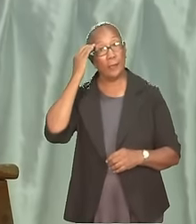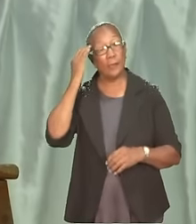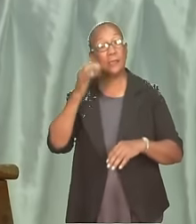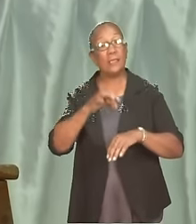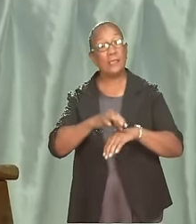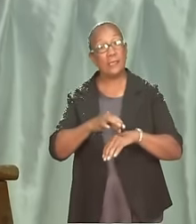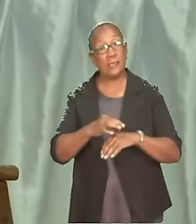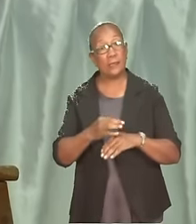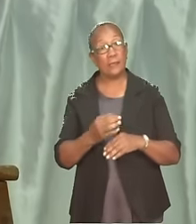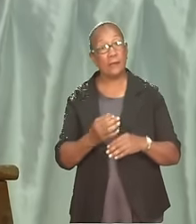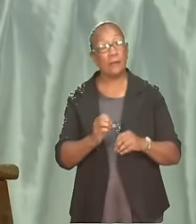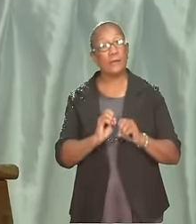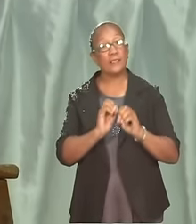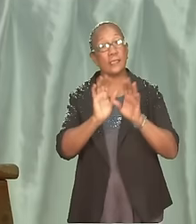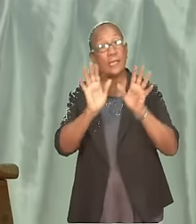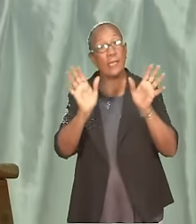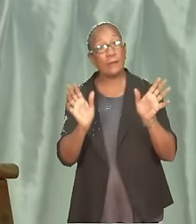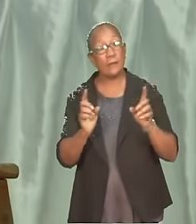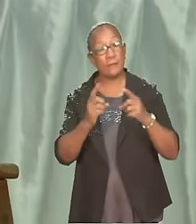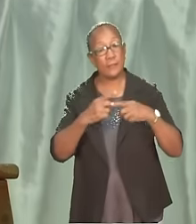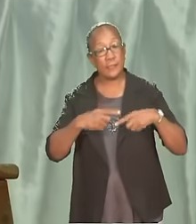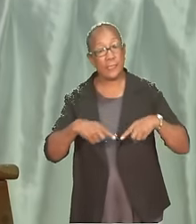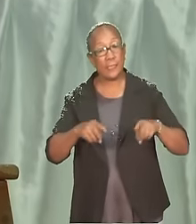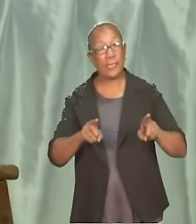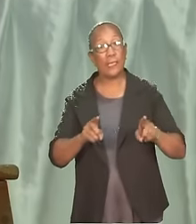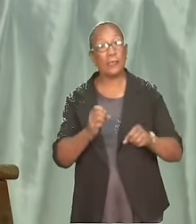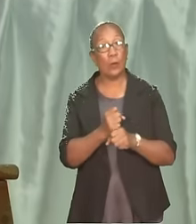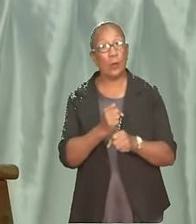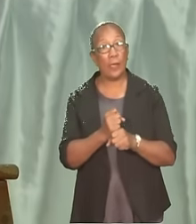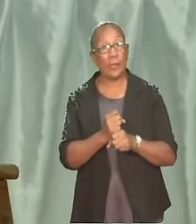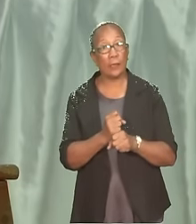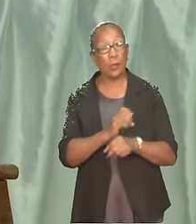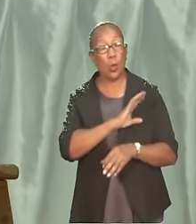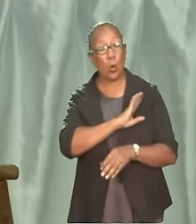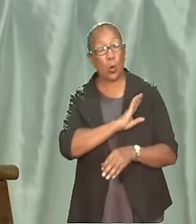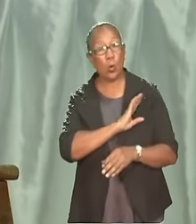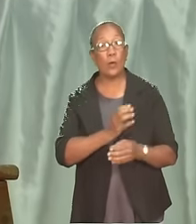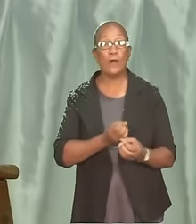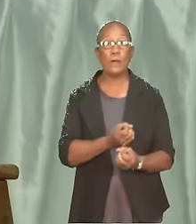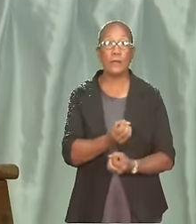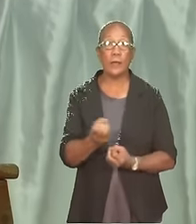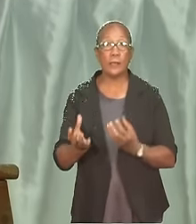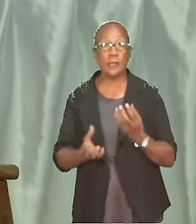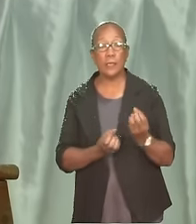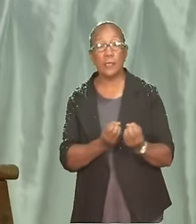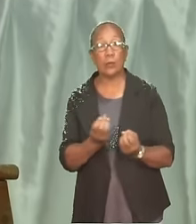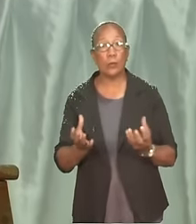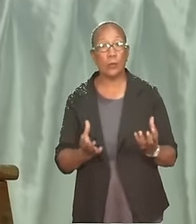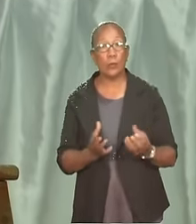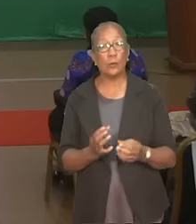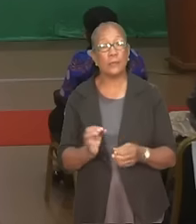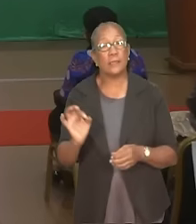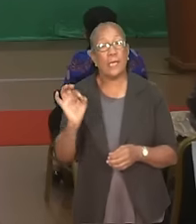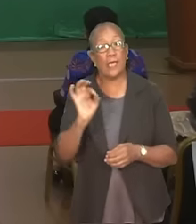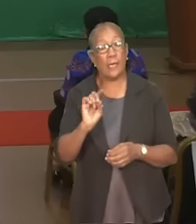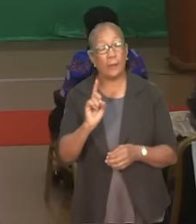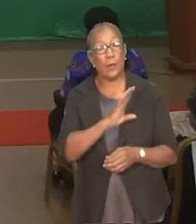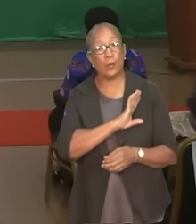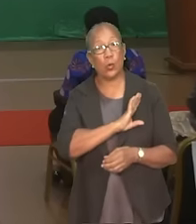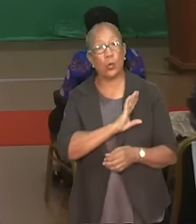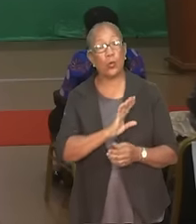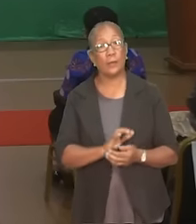ziekteverschijnselen op verschillende beleidsterreinen, financieel, economisch, bestuurlijk, maar ook